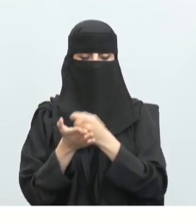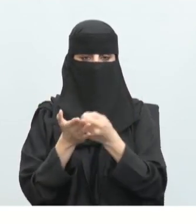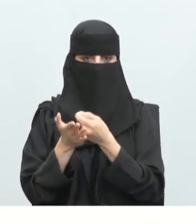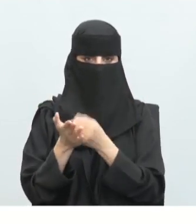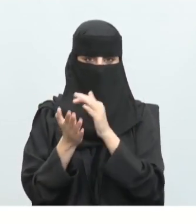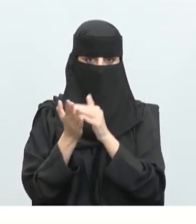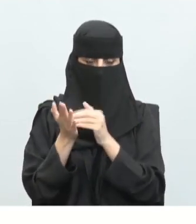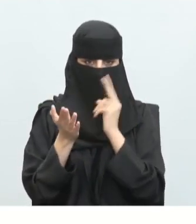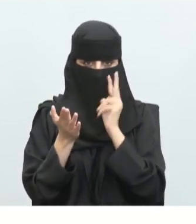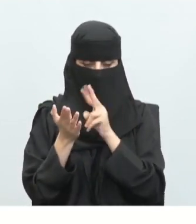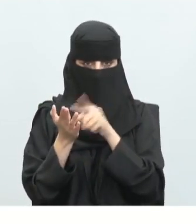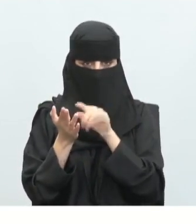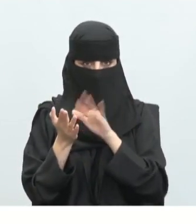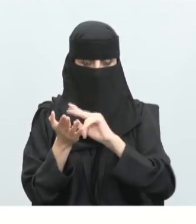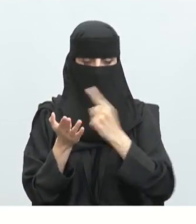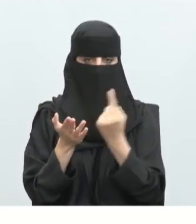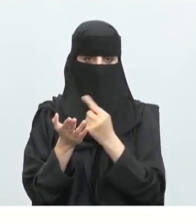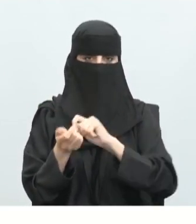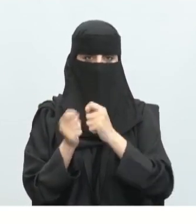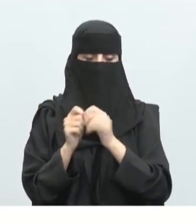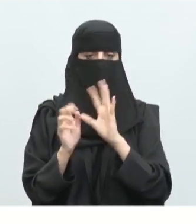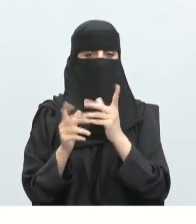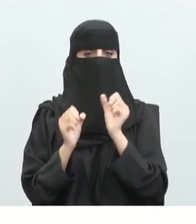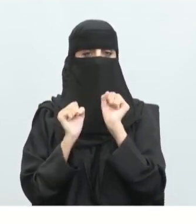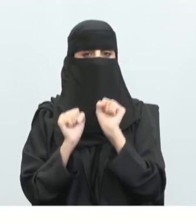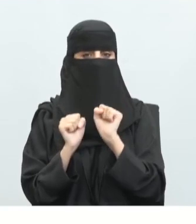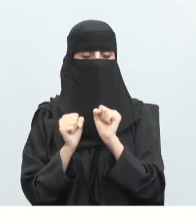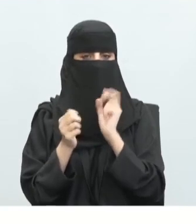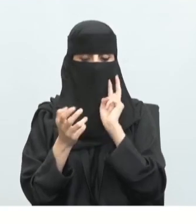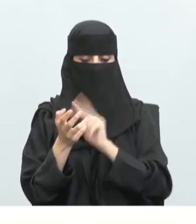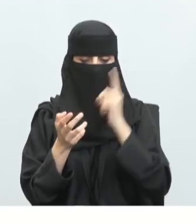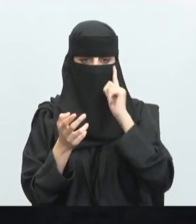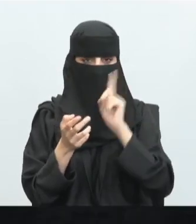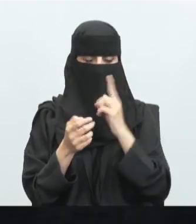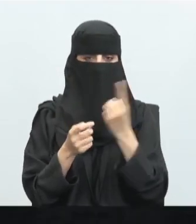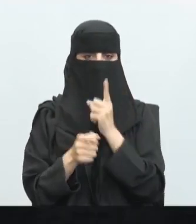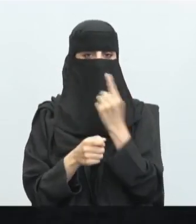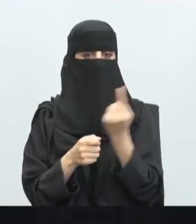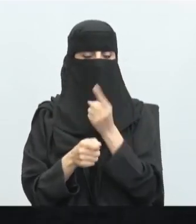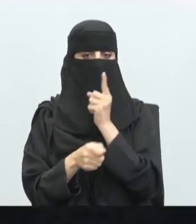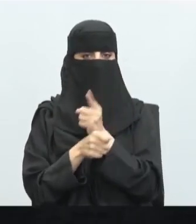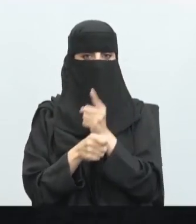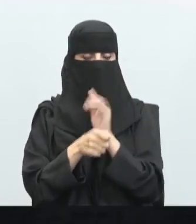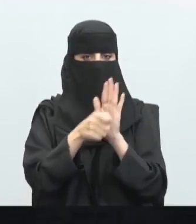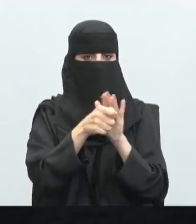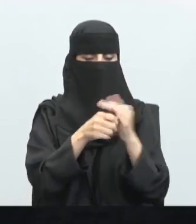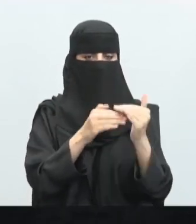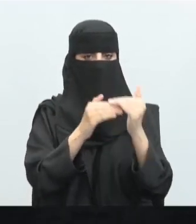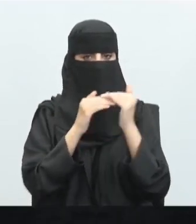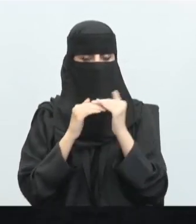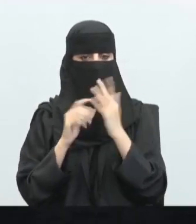تعلمنا في دروس سابقه استطيع الاستعانه باهل الخبره اما معلمي ومعلمتي او